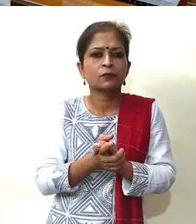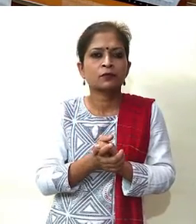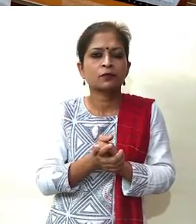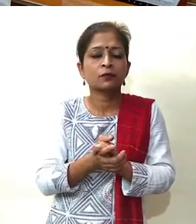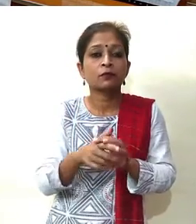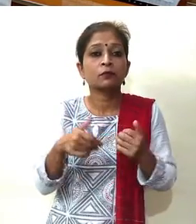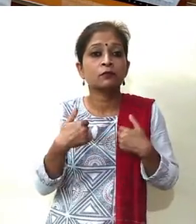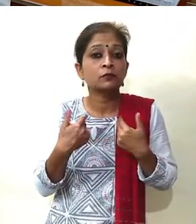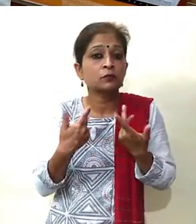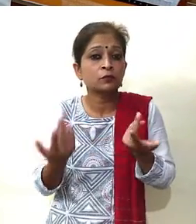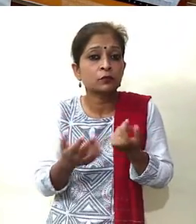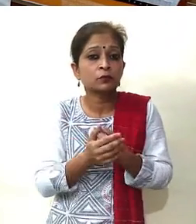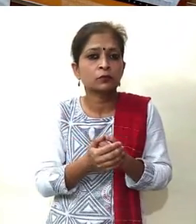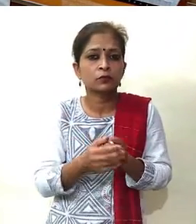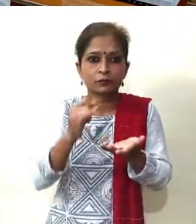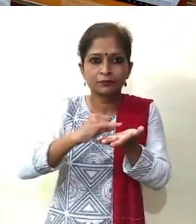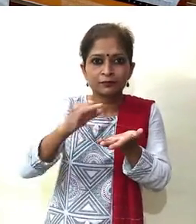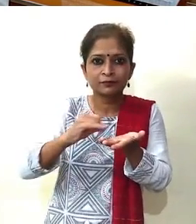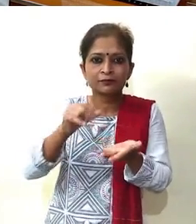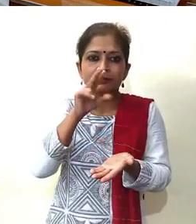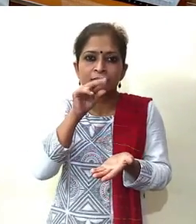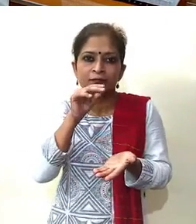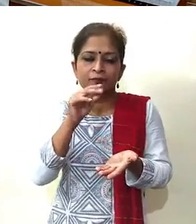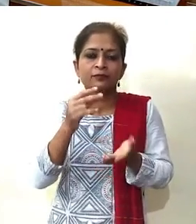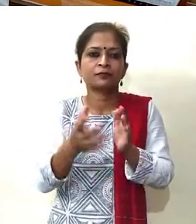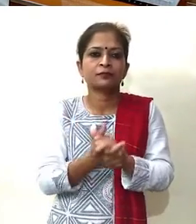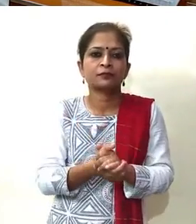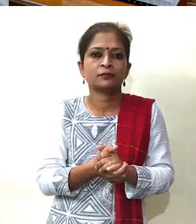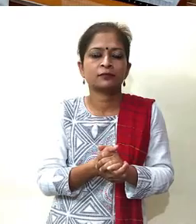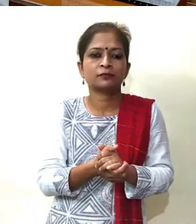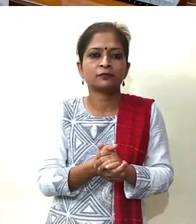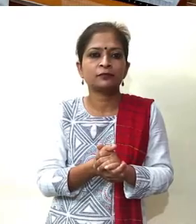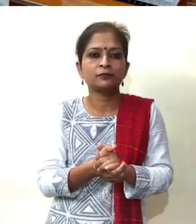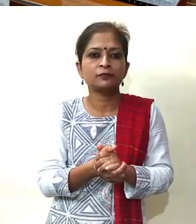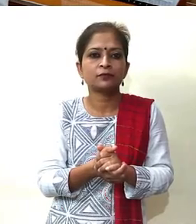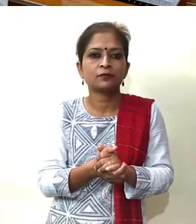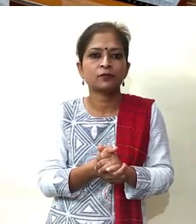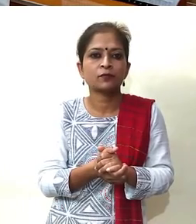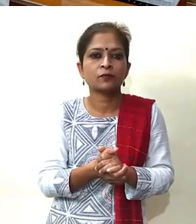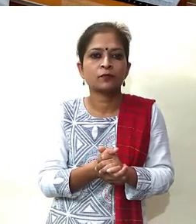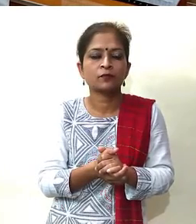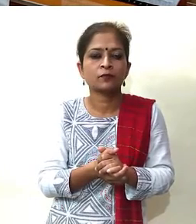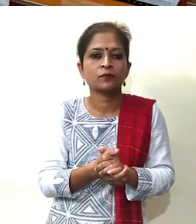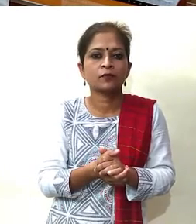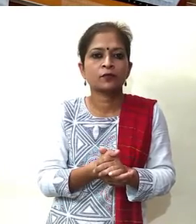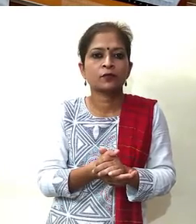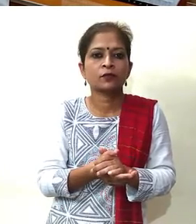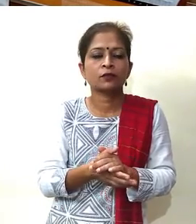मनोबुद्धि अहंकार चित्तानि नाहम, न च श्रोत्र जिह्वे, न च घ्राण नेत्र,